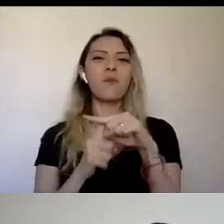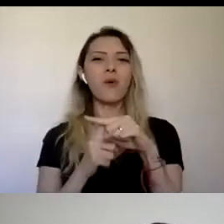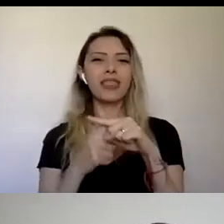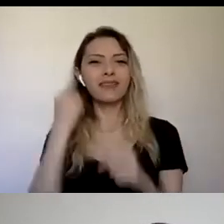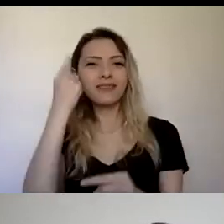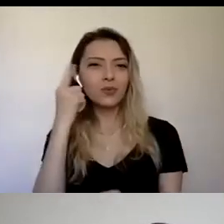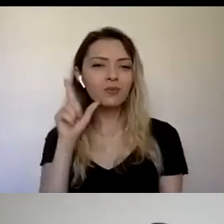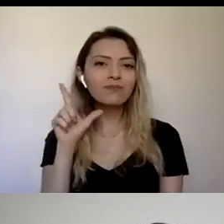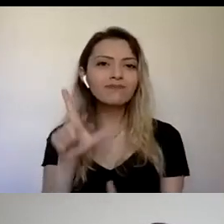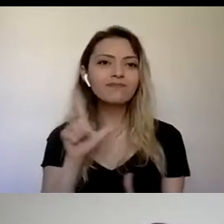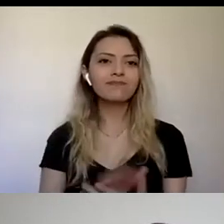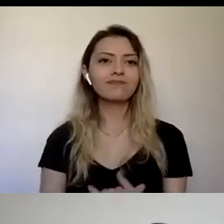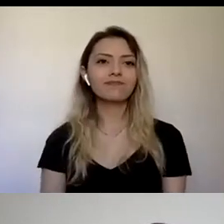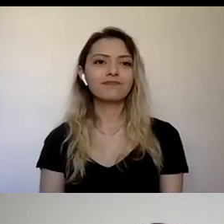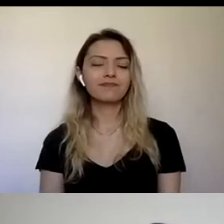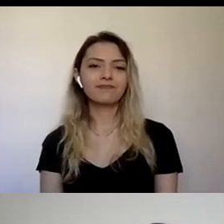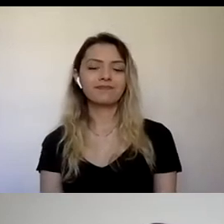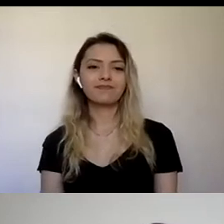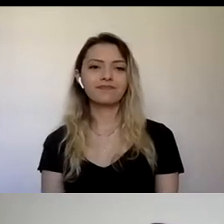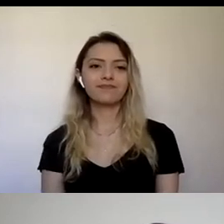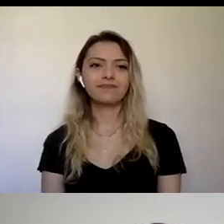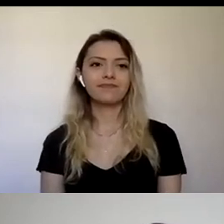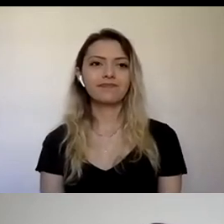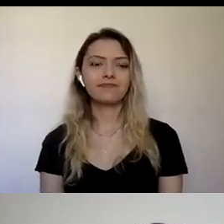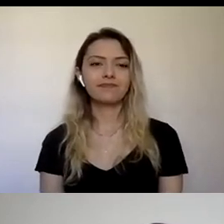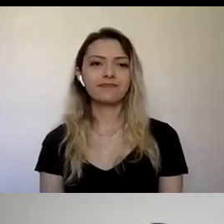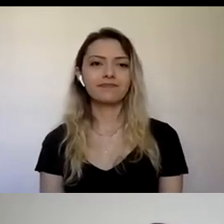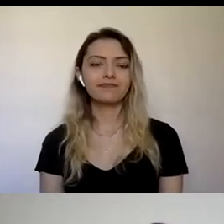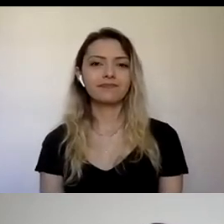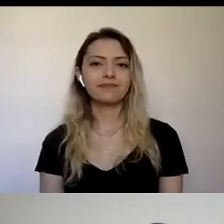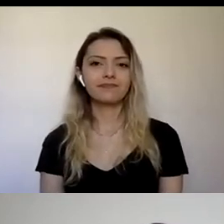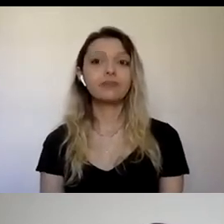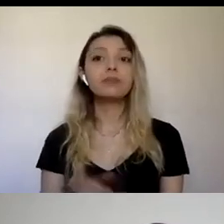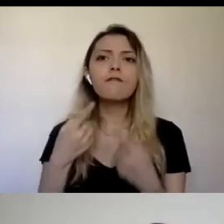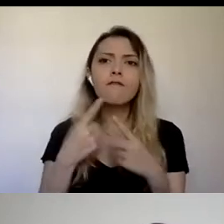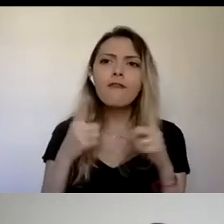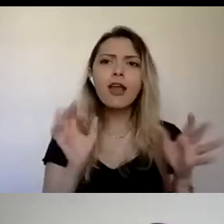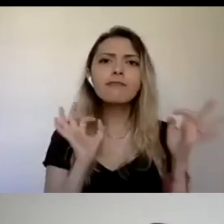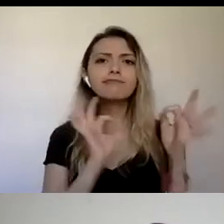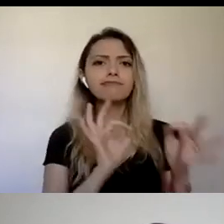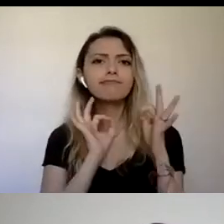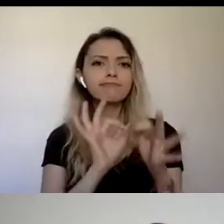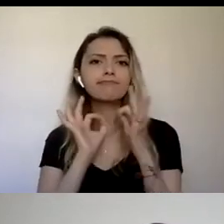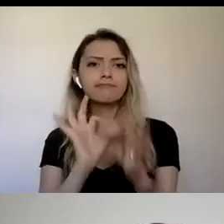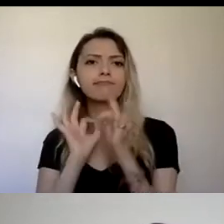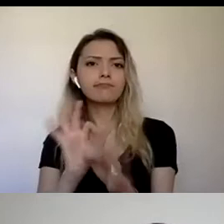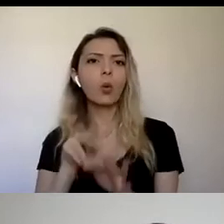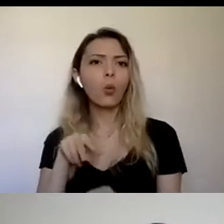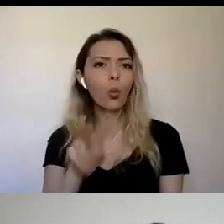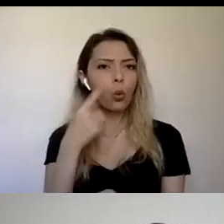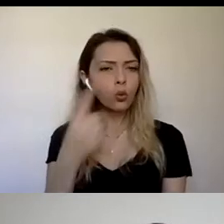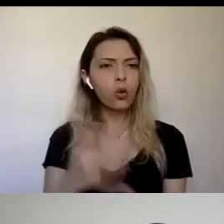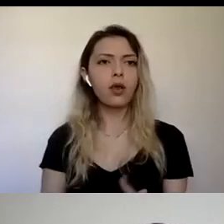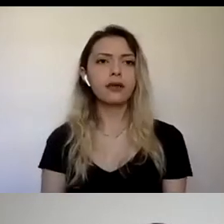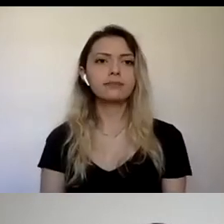bir çerçeveden de bakmakta fayda var. Bunu da farklı iletişim yöntemleriyle, hani sormuştunuz ya,